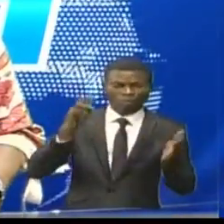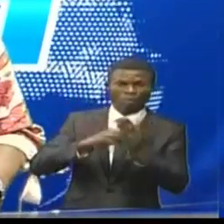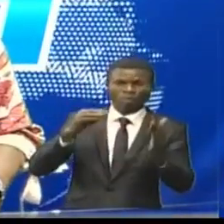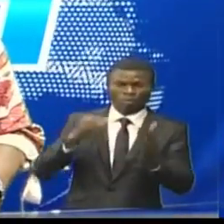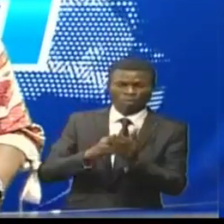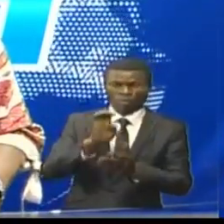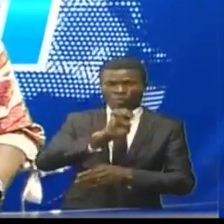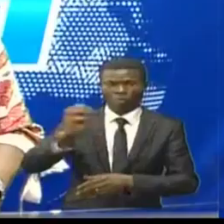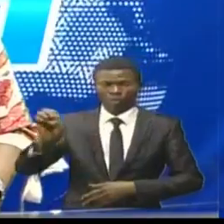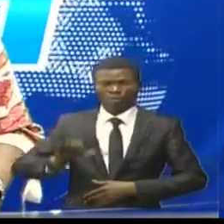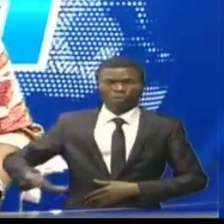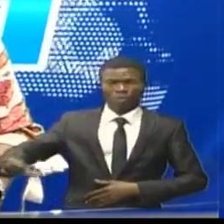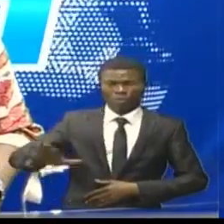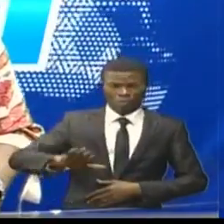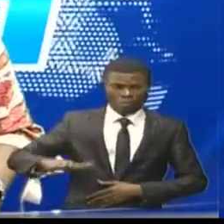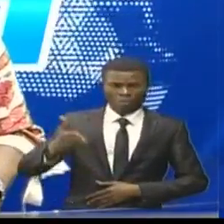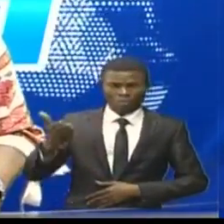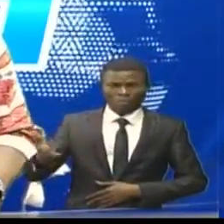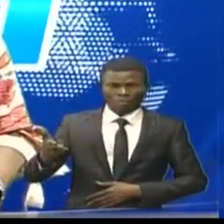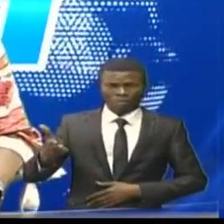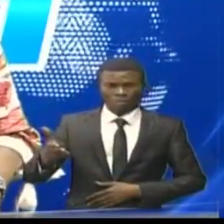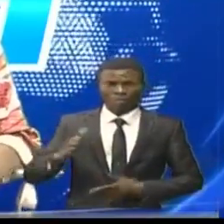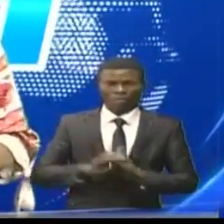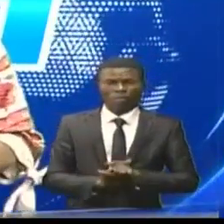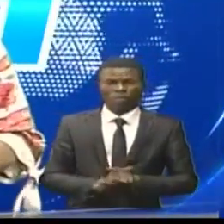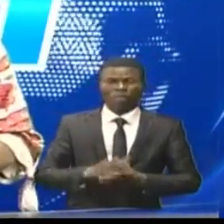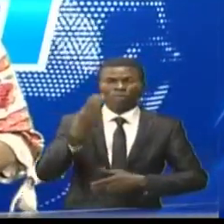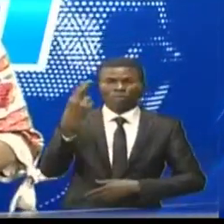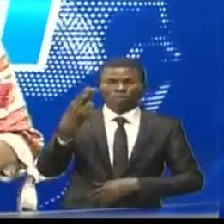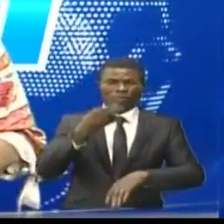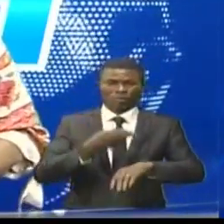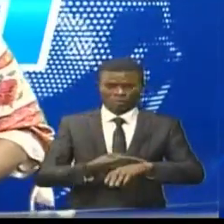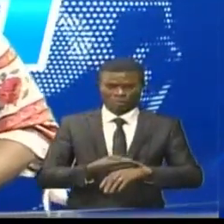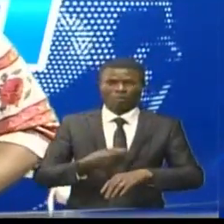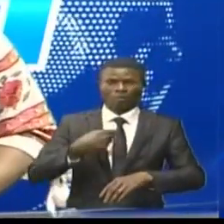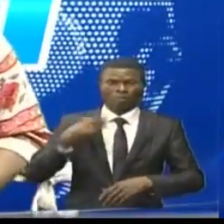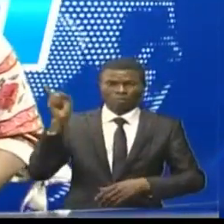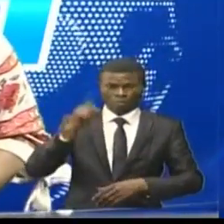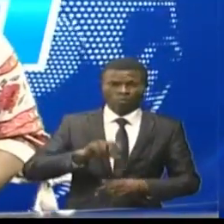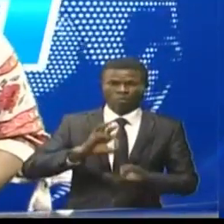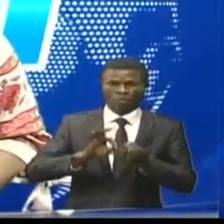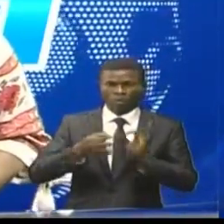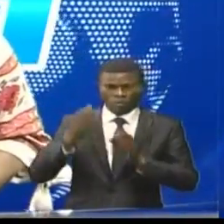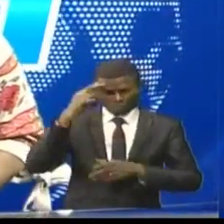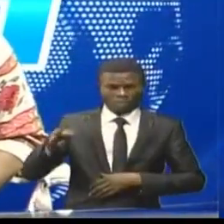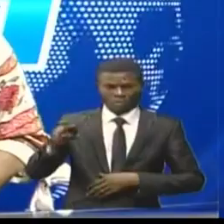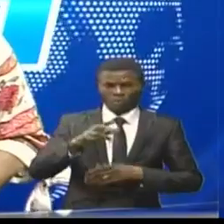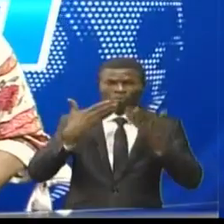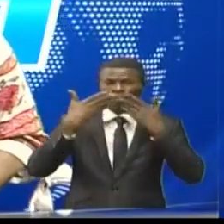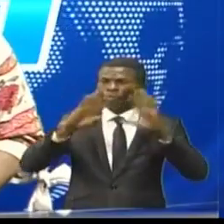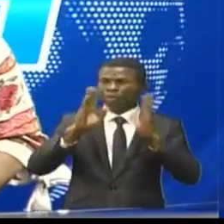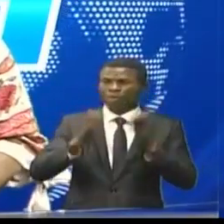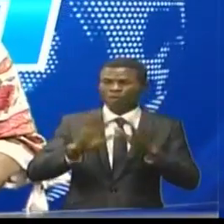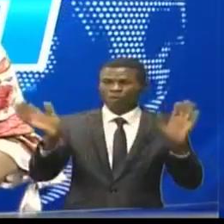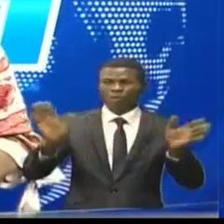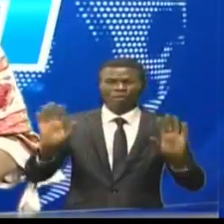dans l'est de la RDC. Et à 20h, à Nitalo Mbachala pour la suite de l'actualité.